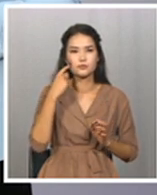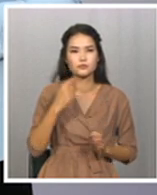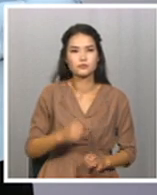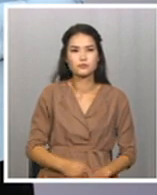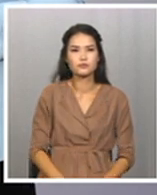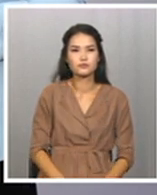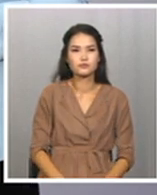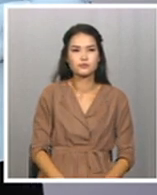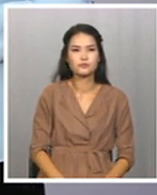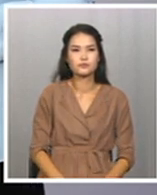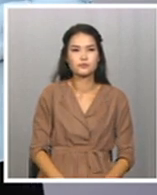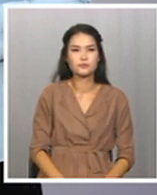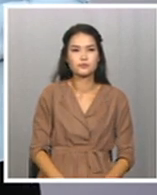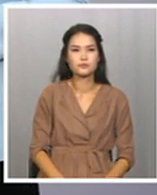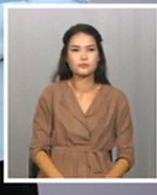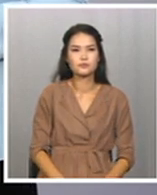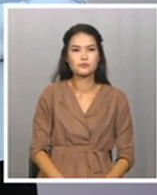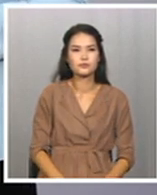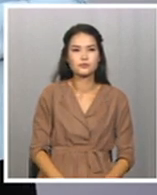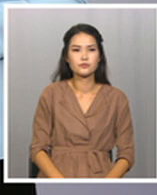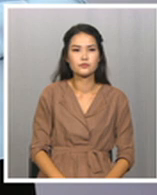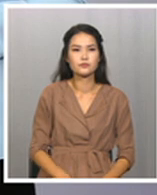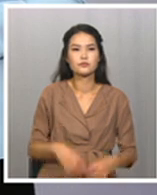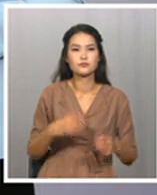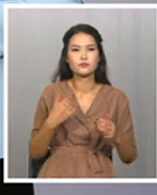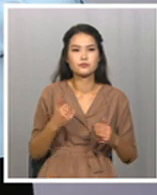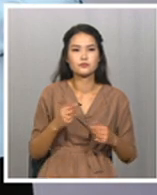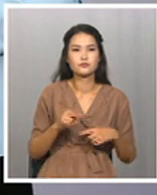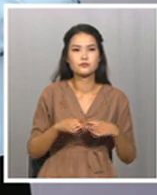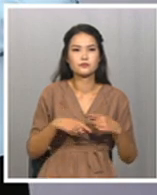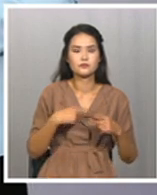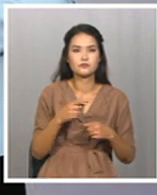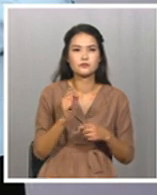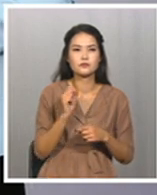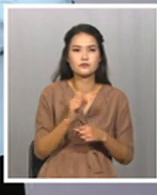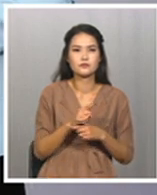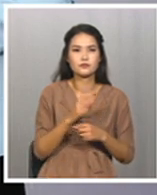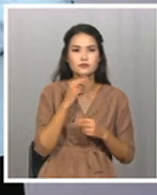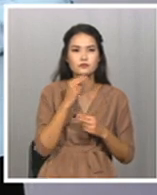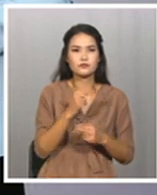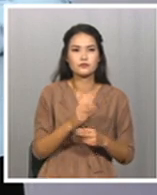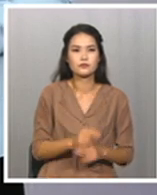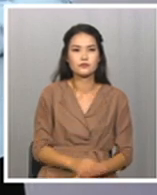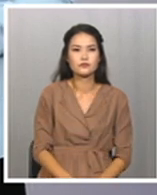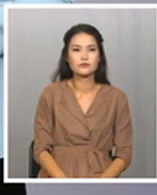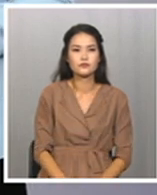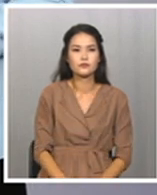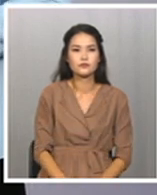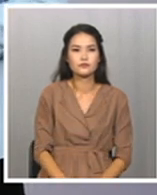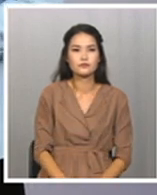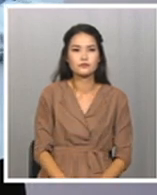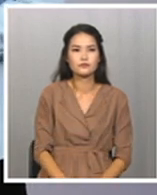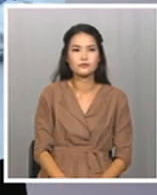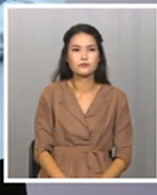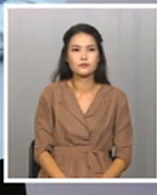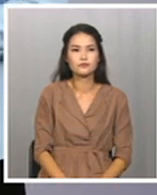үміттемін. Олай болса, сабағымыздың келесі тапсырмасын орындауға көшейік.